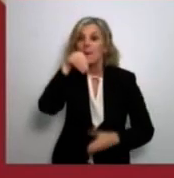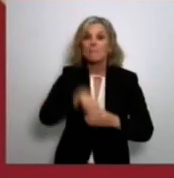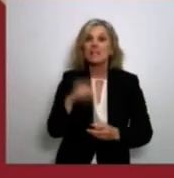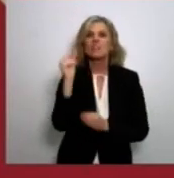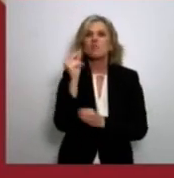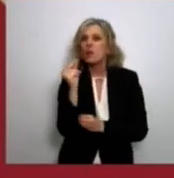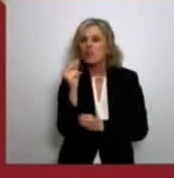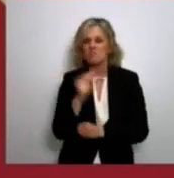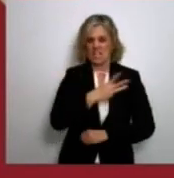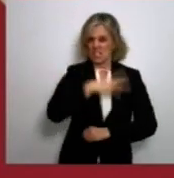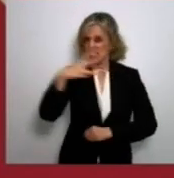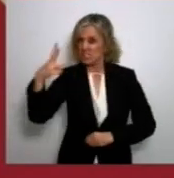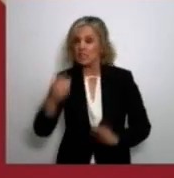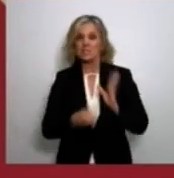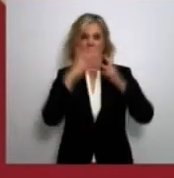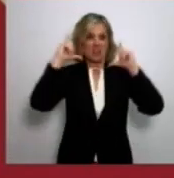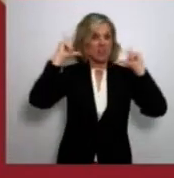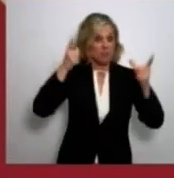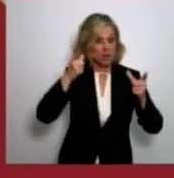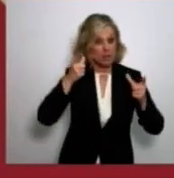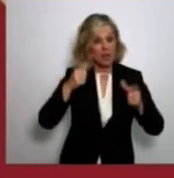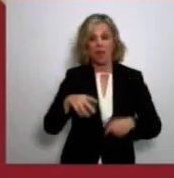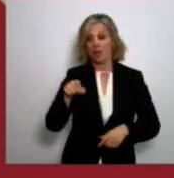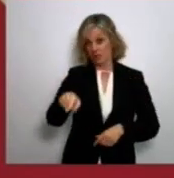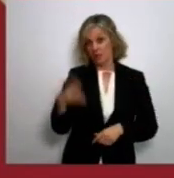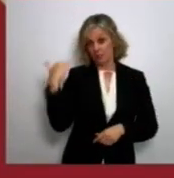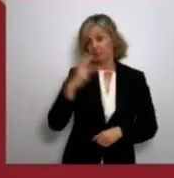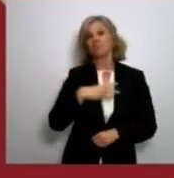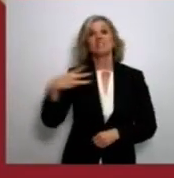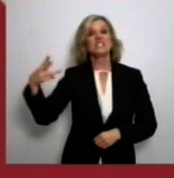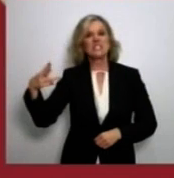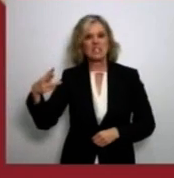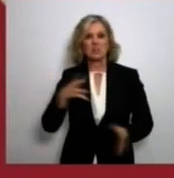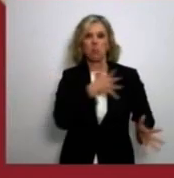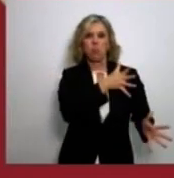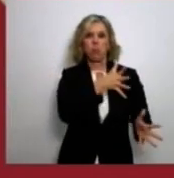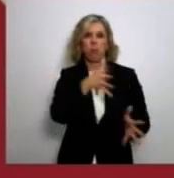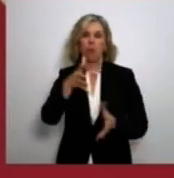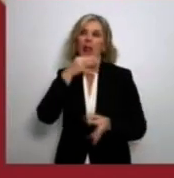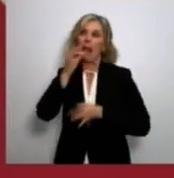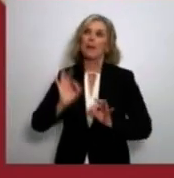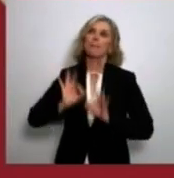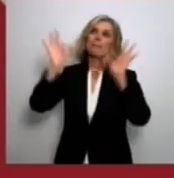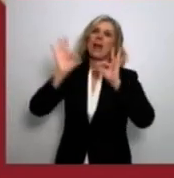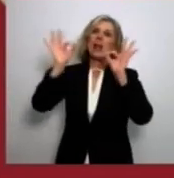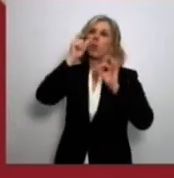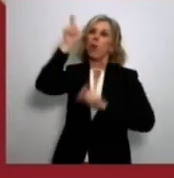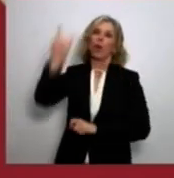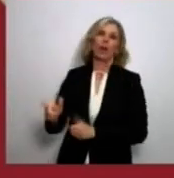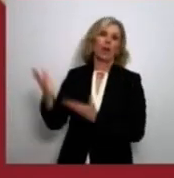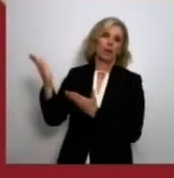τον ΣΥΡΙΖΑ, τη Νέα Δημοκρατία, και μάλιστα ο ΣΥΡΙΖΑ τελευταία κυκλοφορεί στη Μακεδονία, κοροϊδεύοντας τους αφελείς Μακεδόνες, εάν